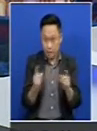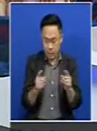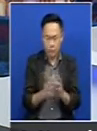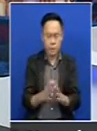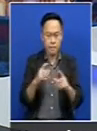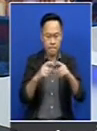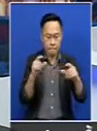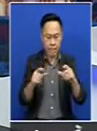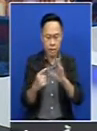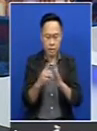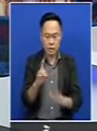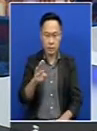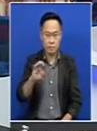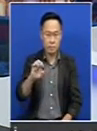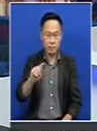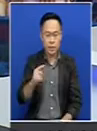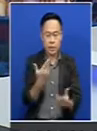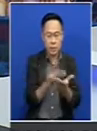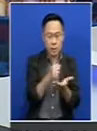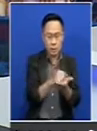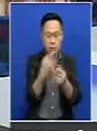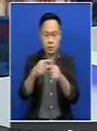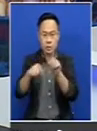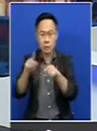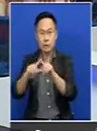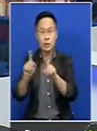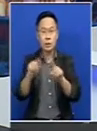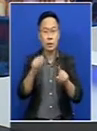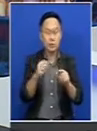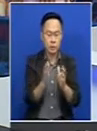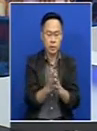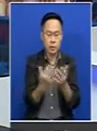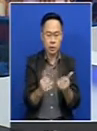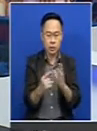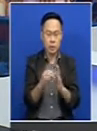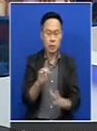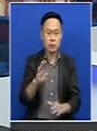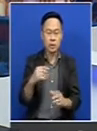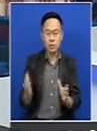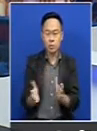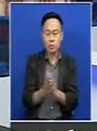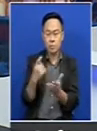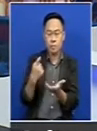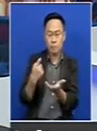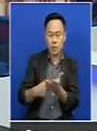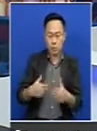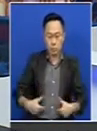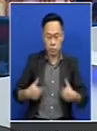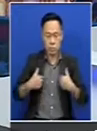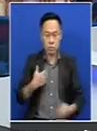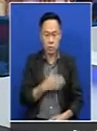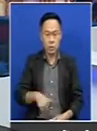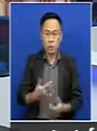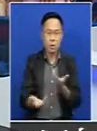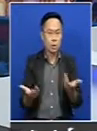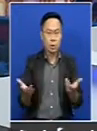ของแต่ละธนาคารค่าธรรมเนียมแตกต่างกันไปนะครับเพราะว่าบัตรเดบิตเดี๋ยวนี้บางทีอาจจะไปพ่วงกับประกันอุบัติเหตุประกันสุขภาพต่าง